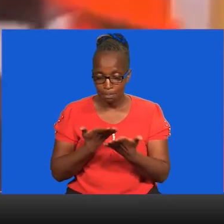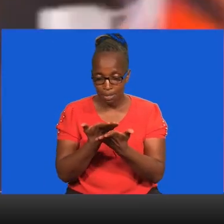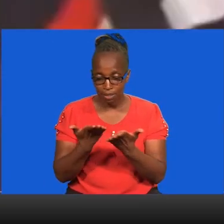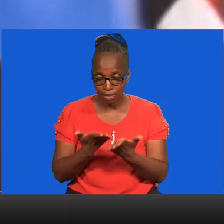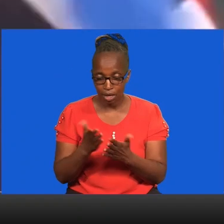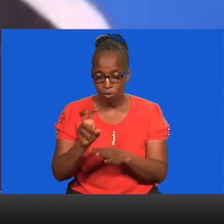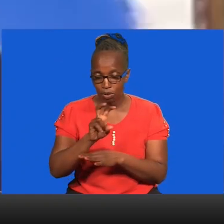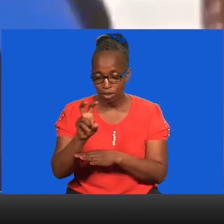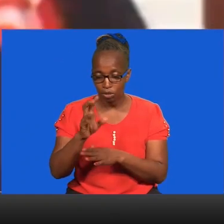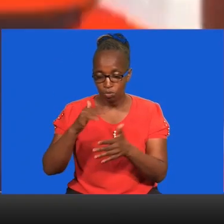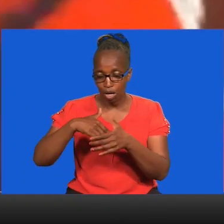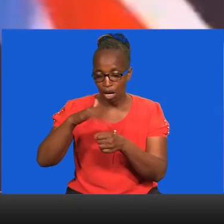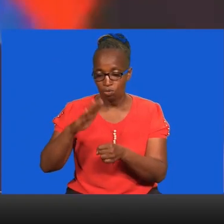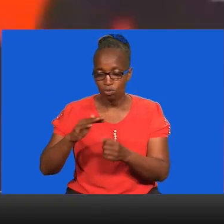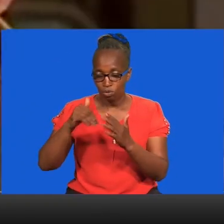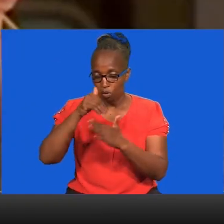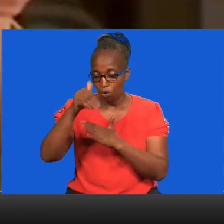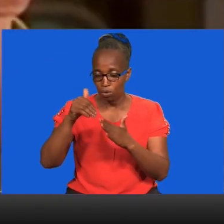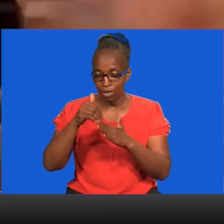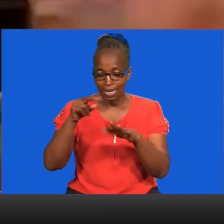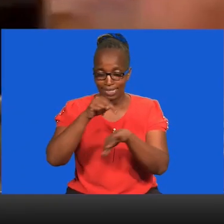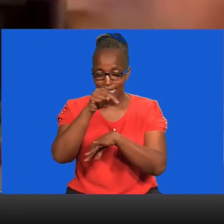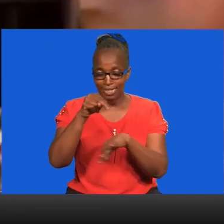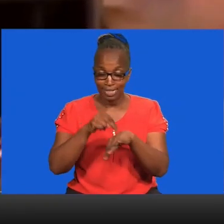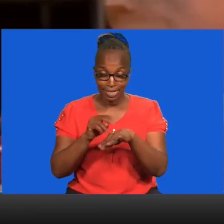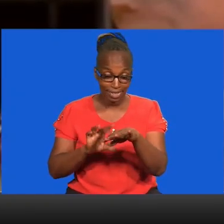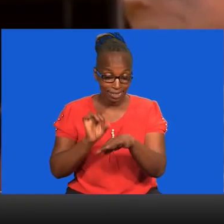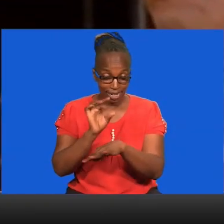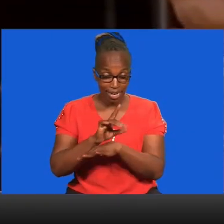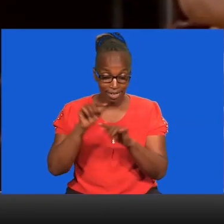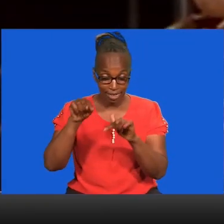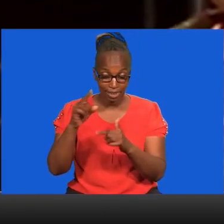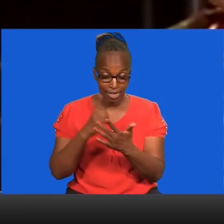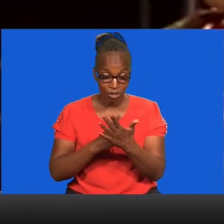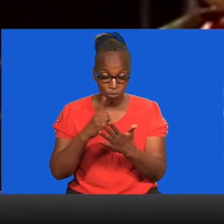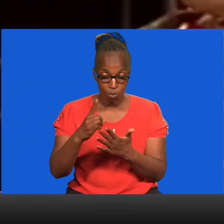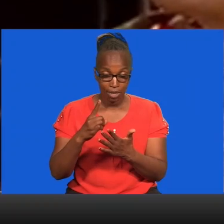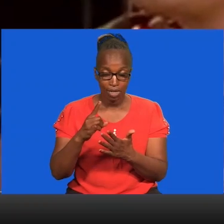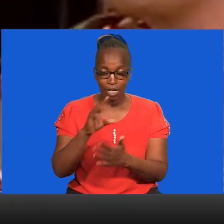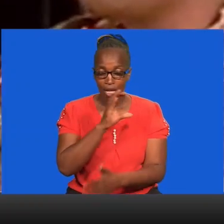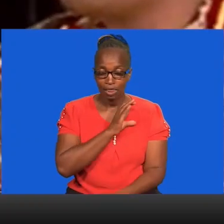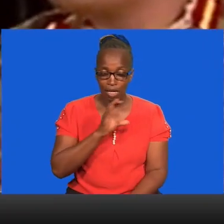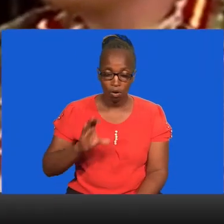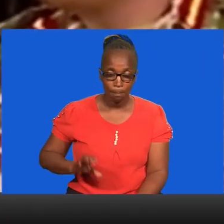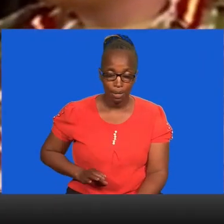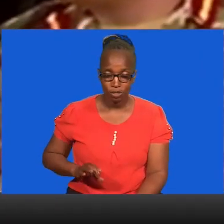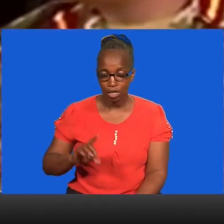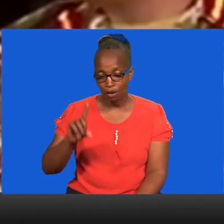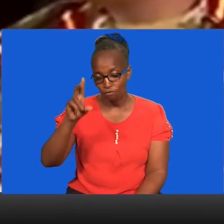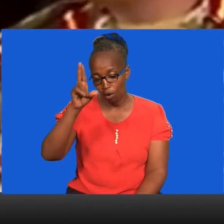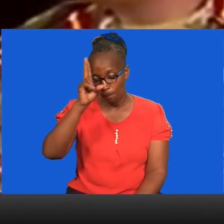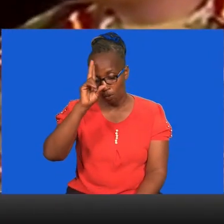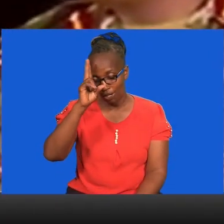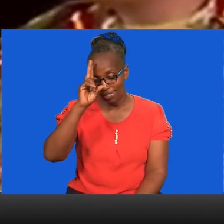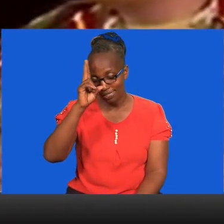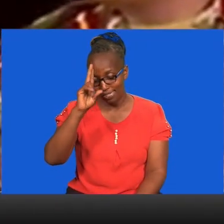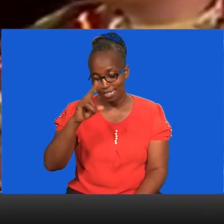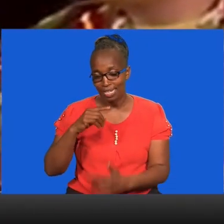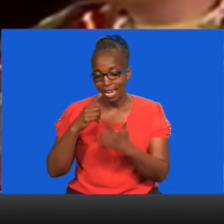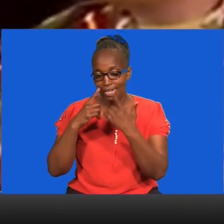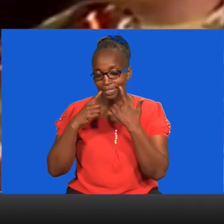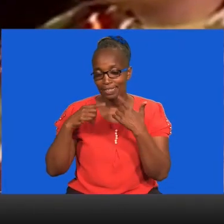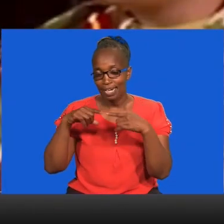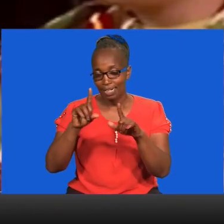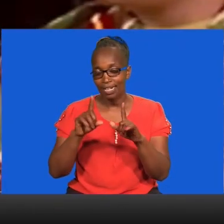us, as a nation. Mapema wiki hii, naibu kamishna wa polisi Eliud Kagat alikiri